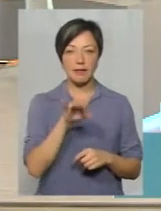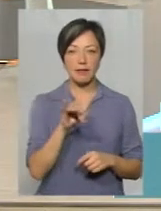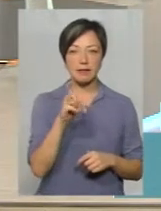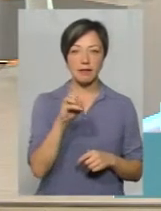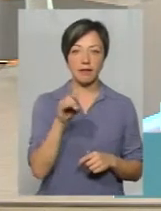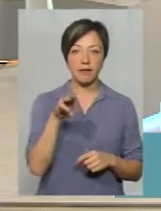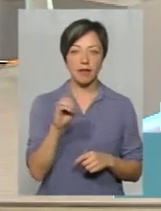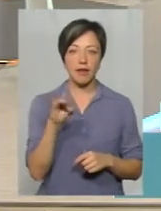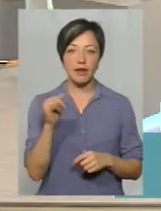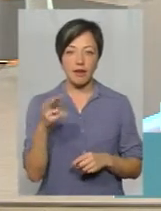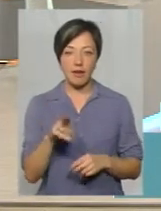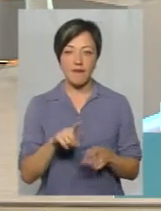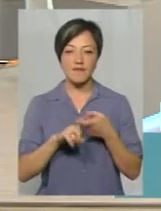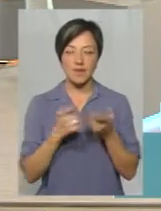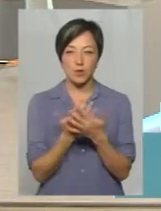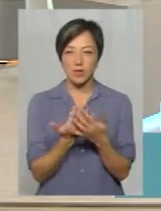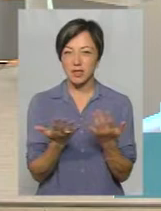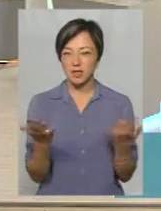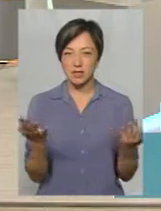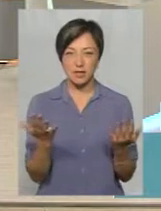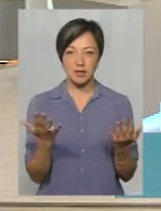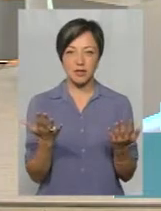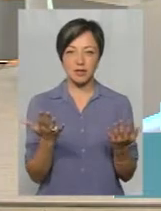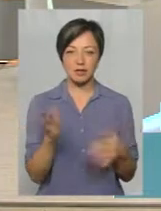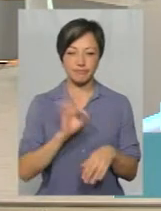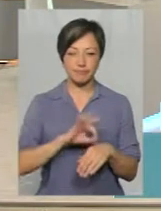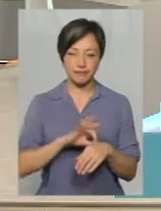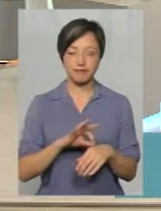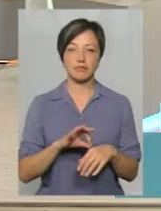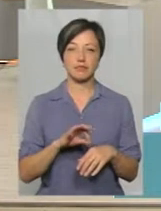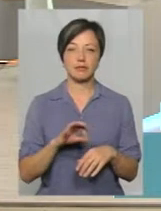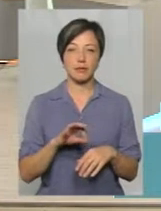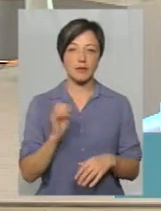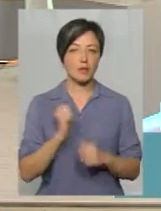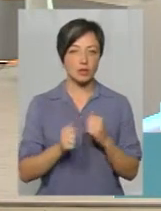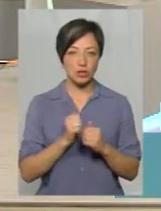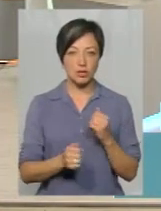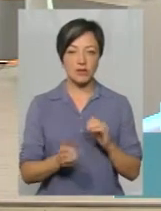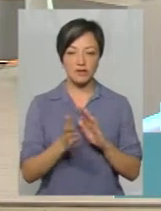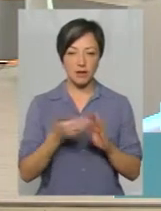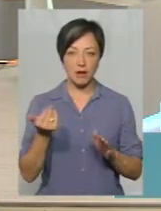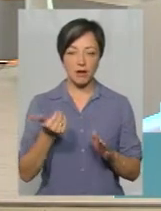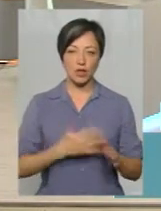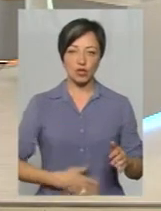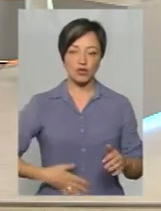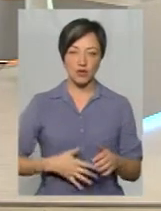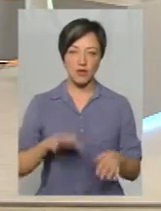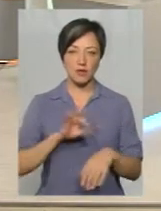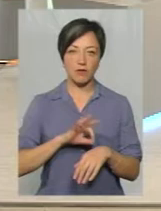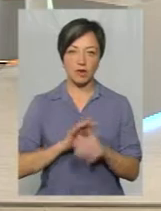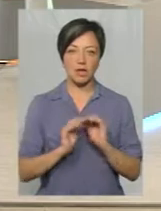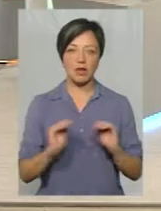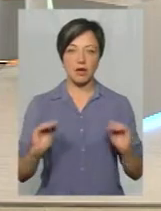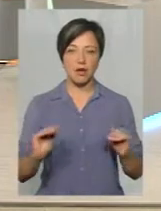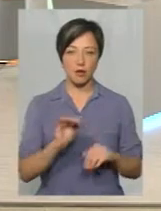вірусні різні збудники. Тому вони найчастіше визивають кишкові інфекції, як правило, в